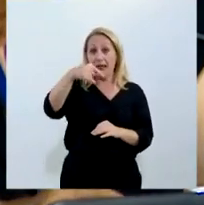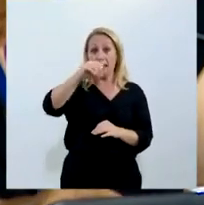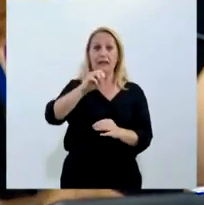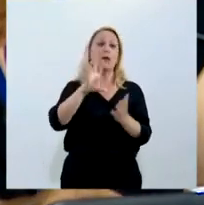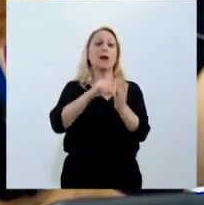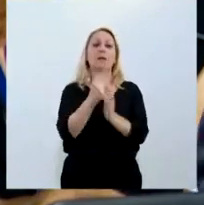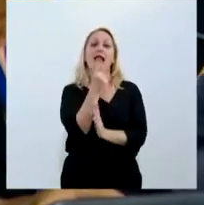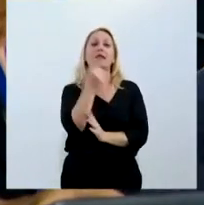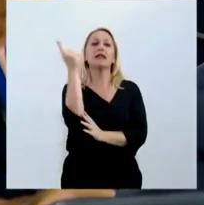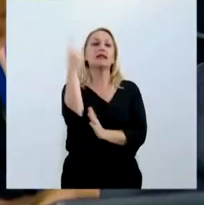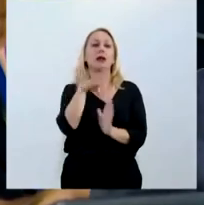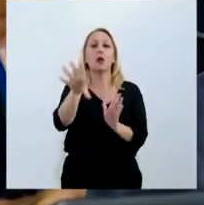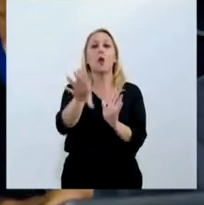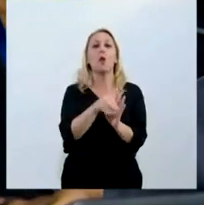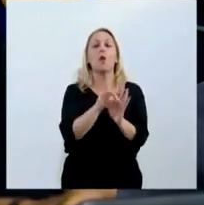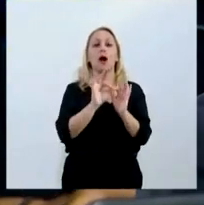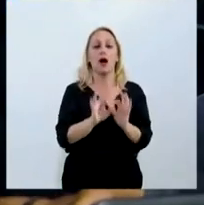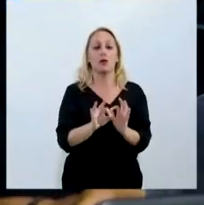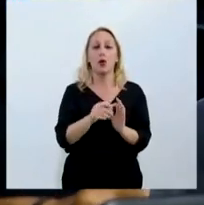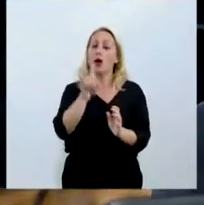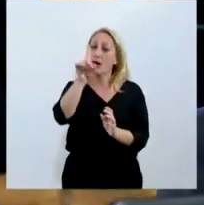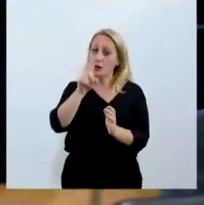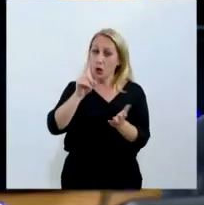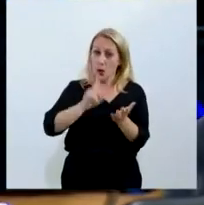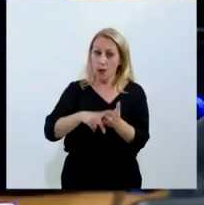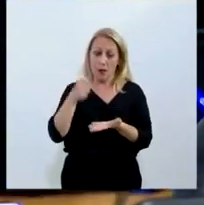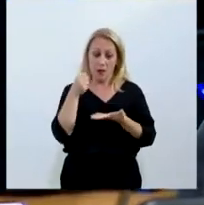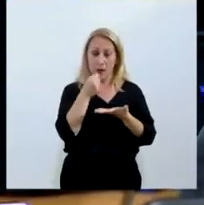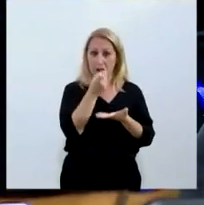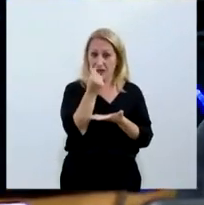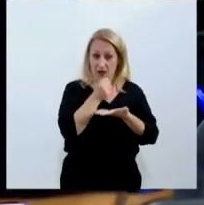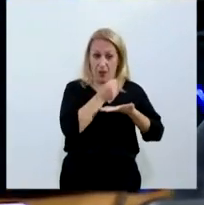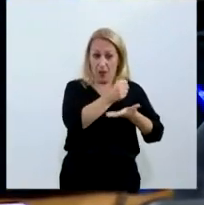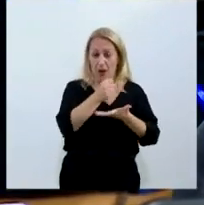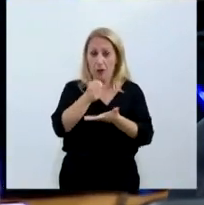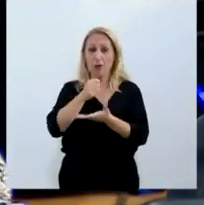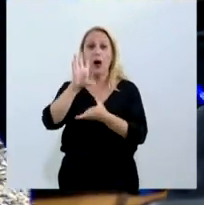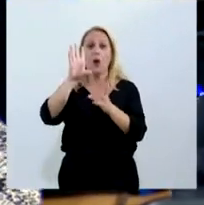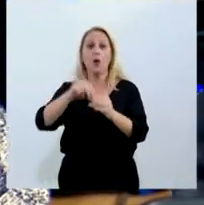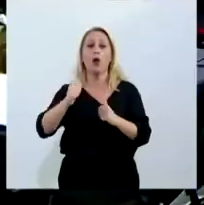1%. Τι γίνεται και μήπως πρέπει να διαθέσουμε περισσότερους πόρους για υποδομές.